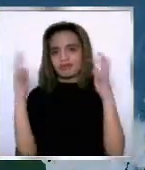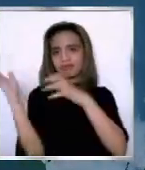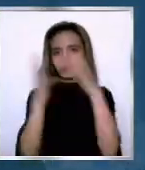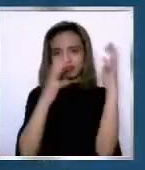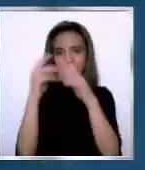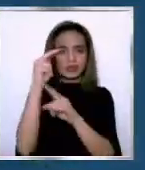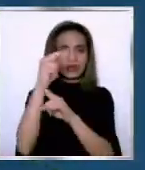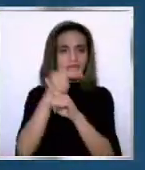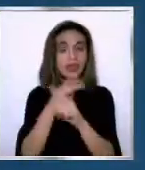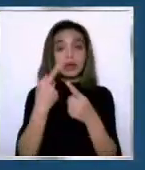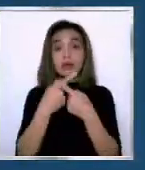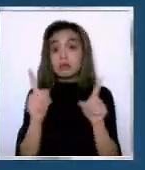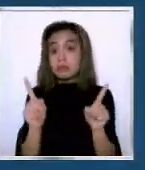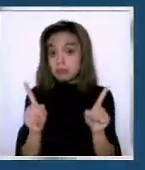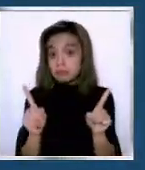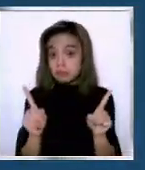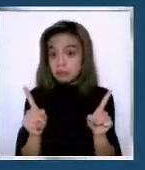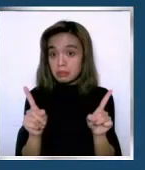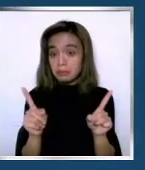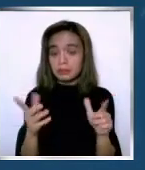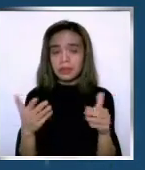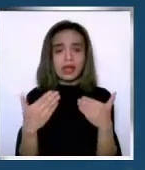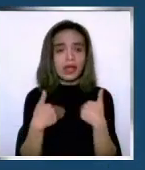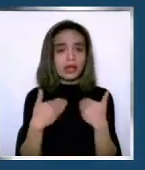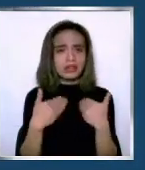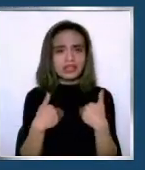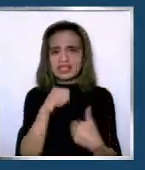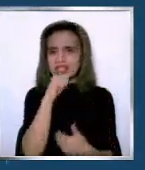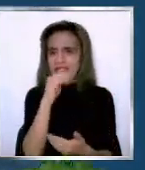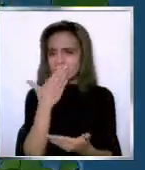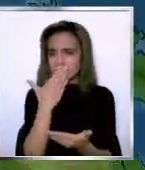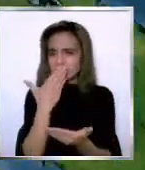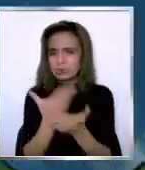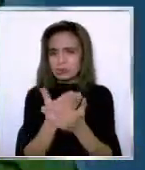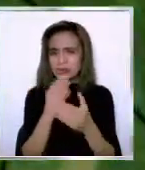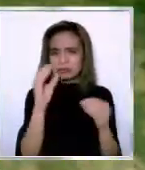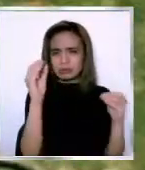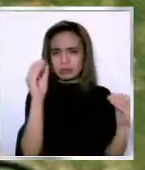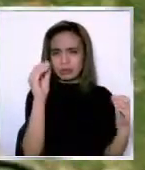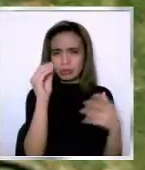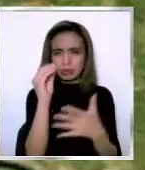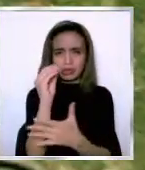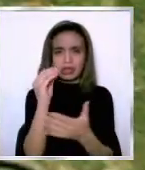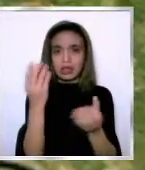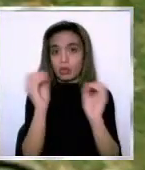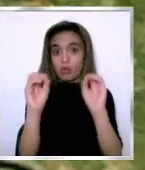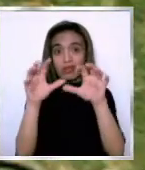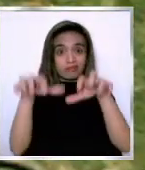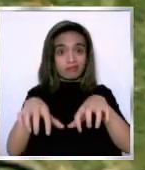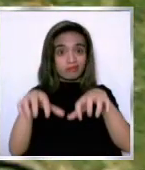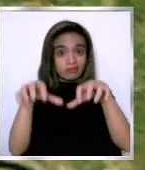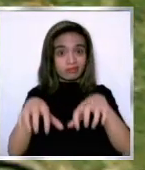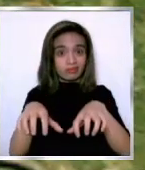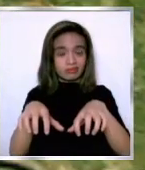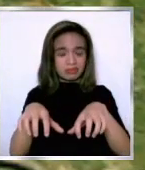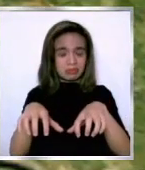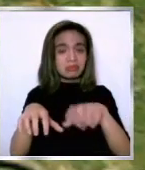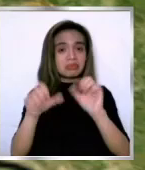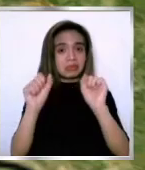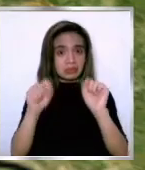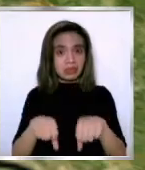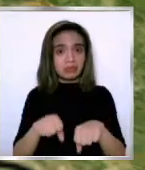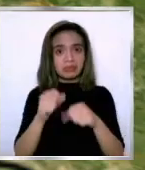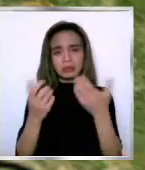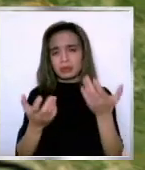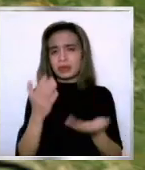kapuso, meron din pong hindi magandang epekto yung kawalan ng bagyo. Walang ulan, kaya may epekto yan sa pagbaba ng level ng tubig